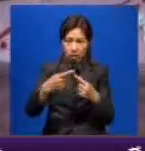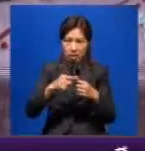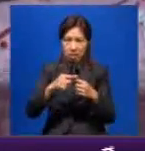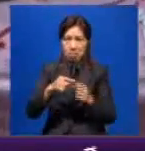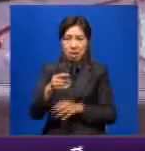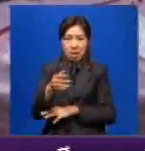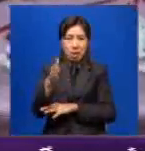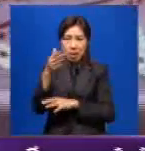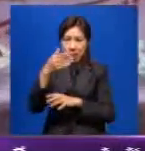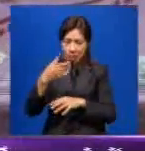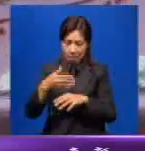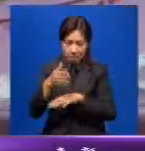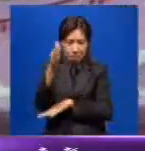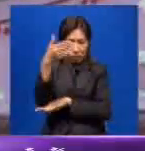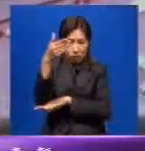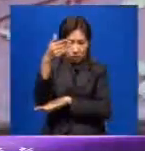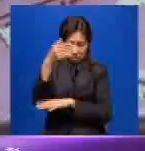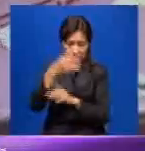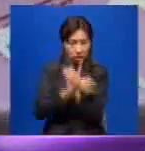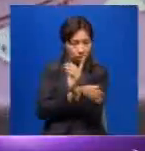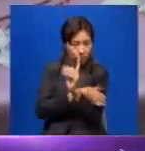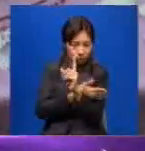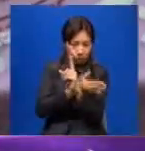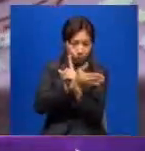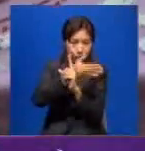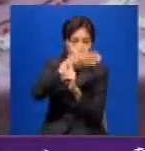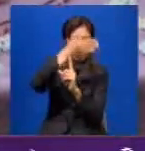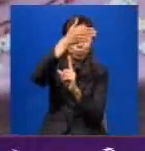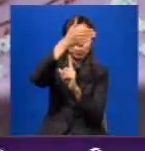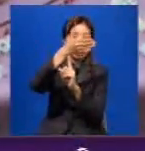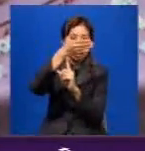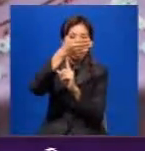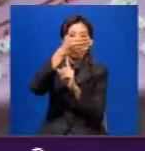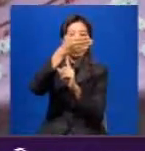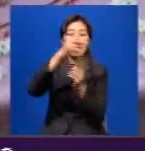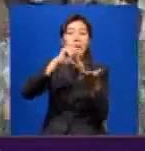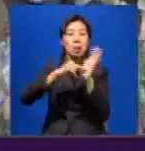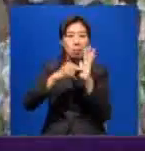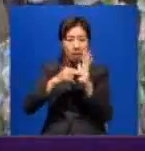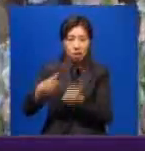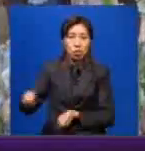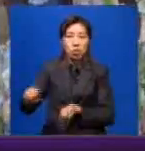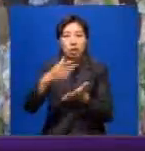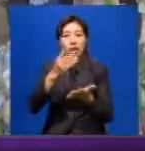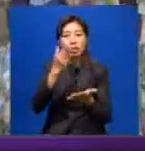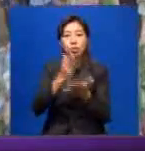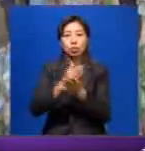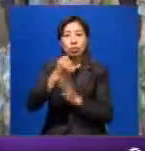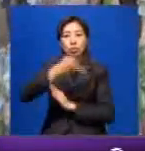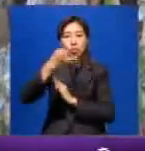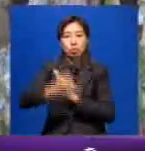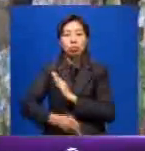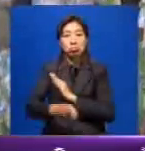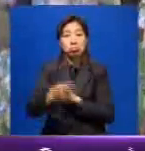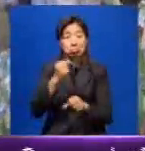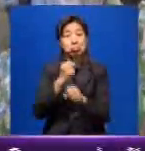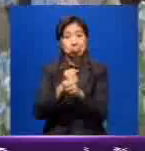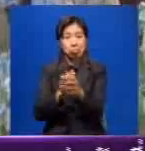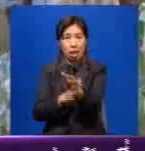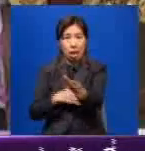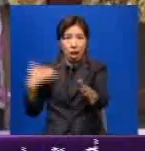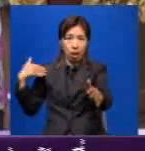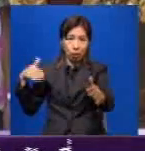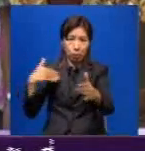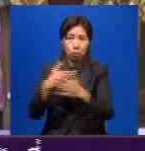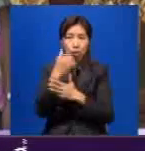ปฏิบัติเป็นประจำทุกปีติดต่อกันมานานกว่า 100ปีแล้วโดยผู้นำชุมชนแล้วก็ชาวตำบลก็จะร่วมกันนำ